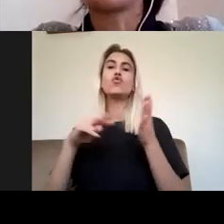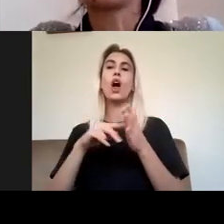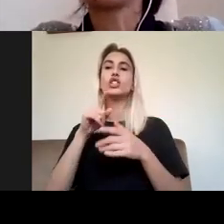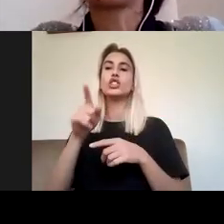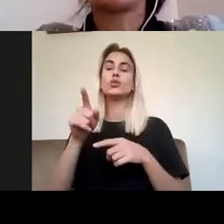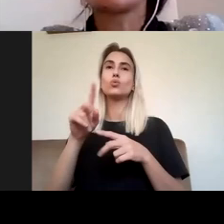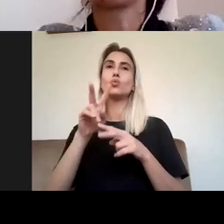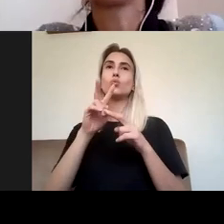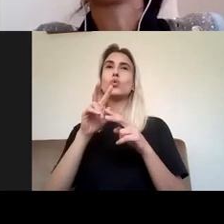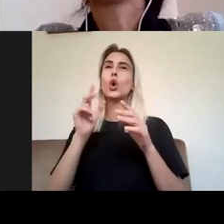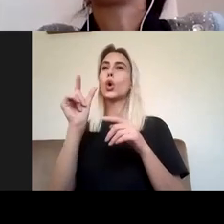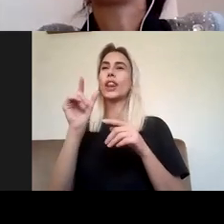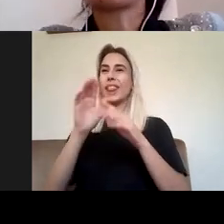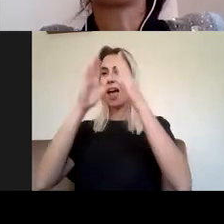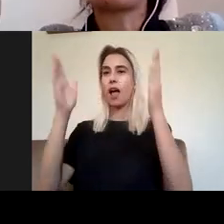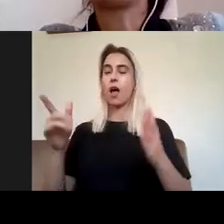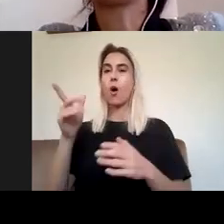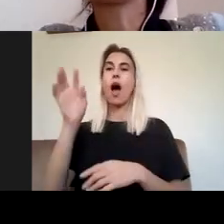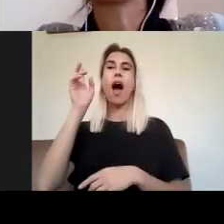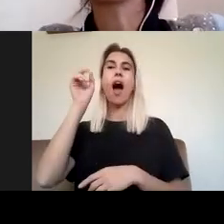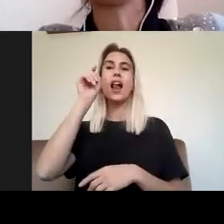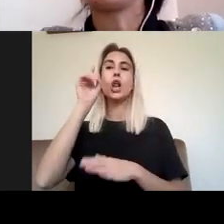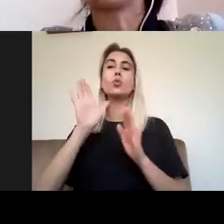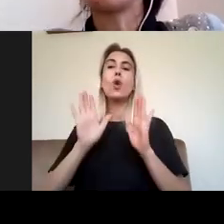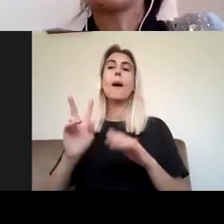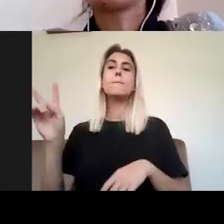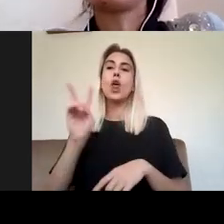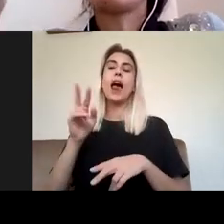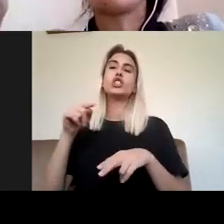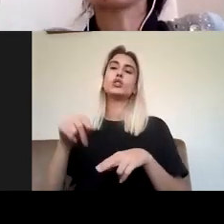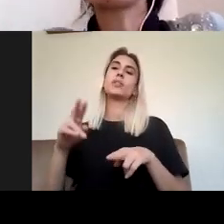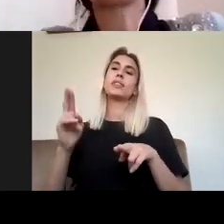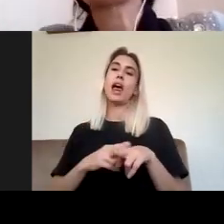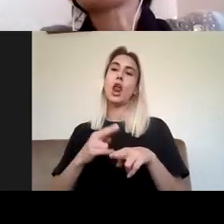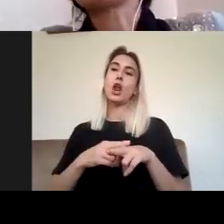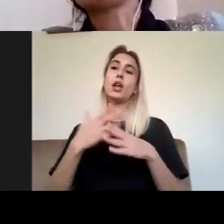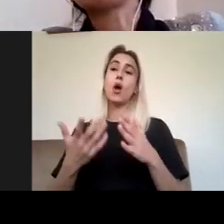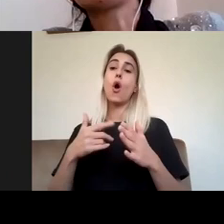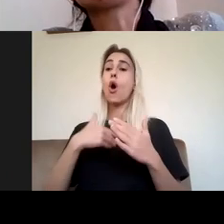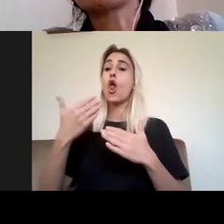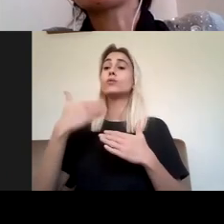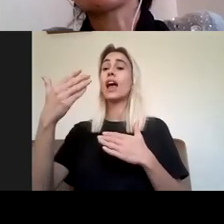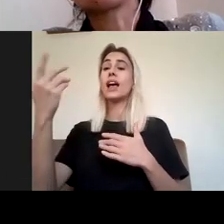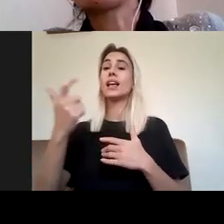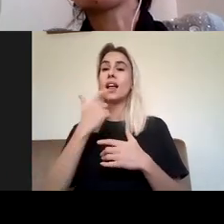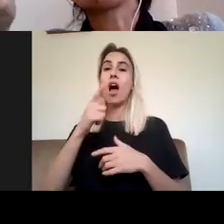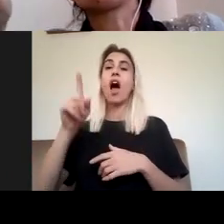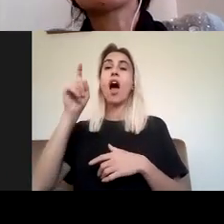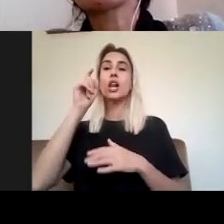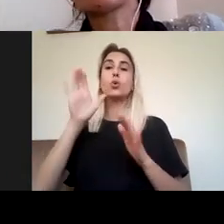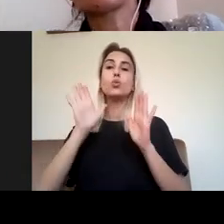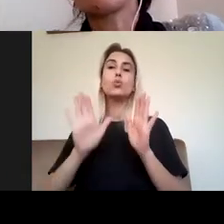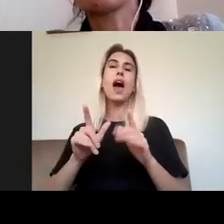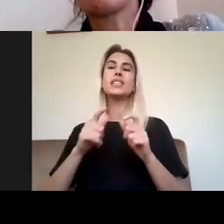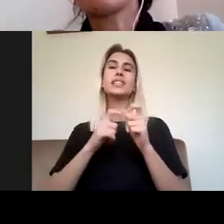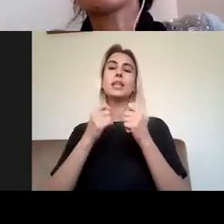ünitelerin olduğu işte akıllı durak modelleri şu anda deneniyor. Ki önümüzdeki dönemlerde bu akıllı durak sistemlerine doğru biraz